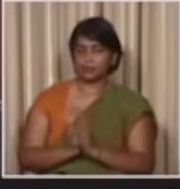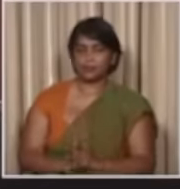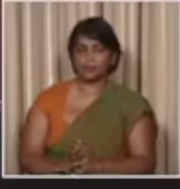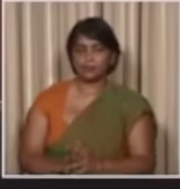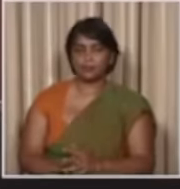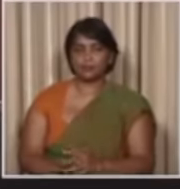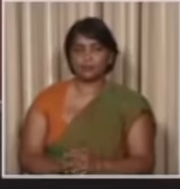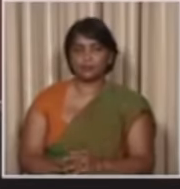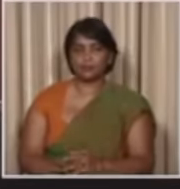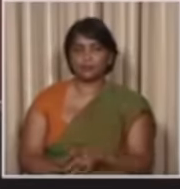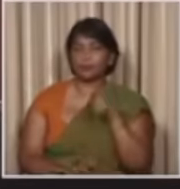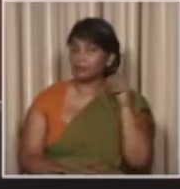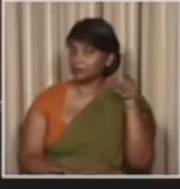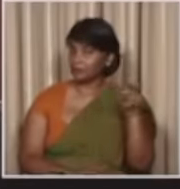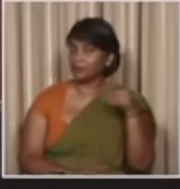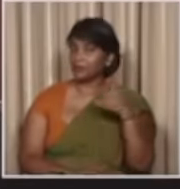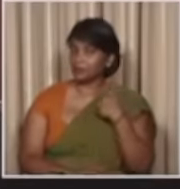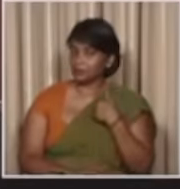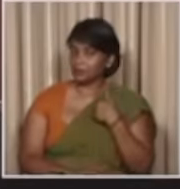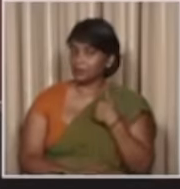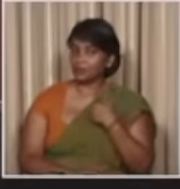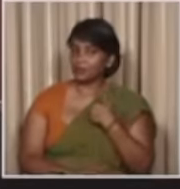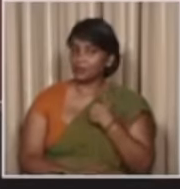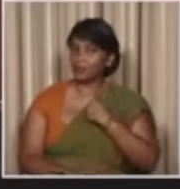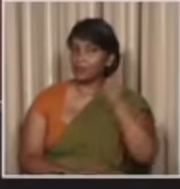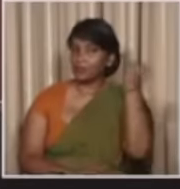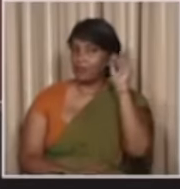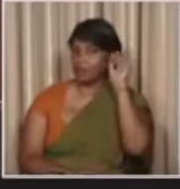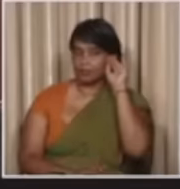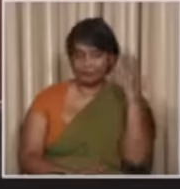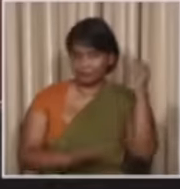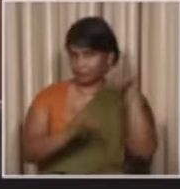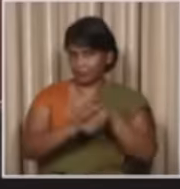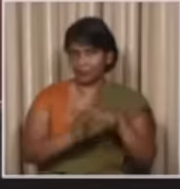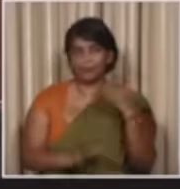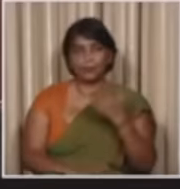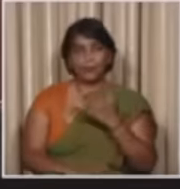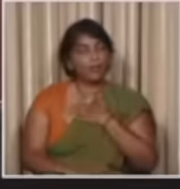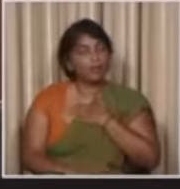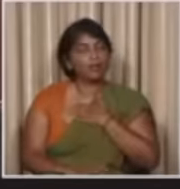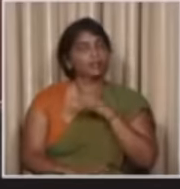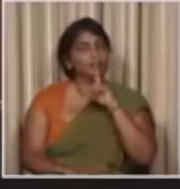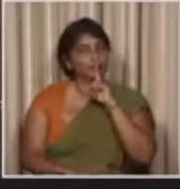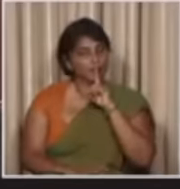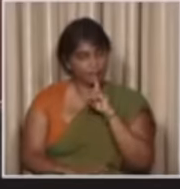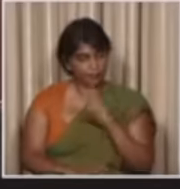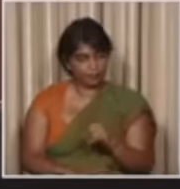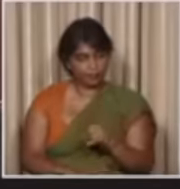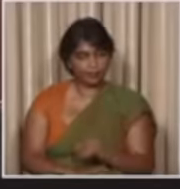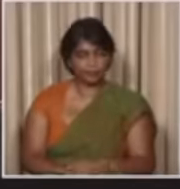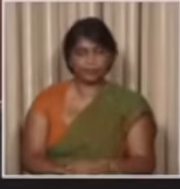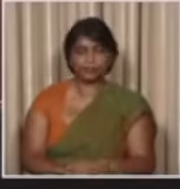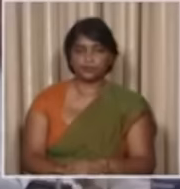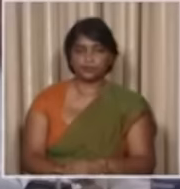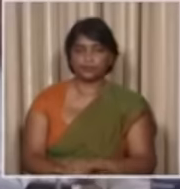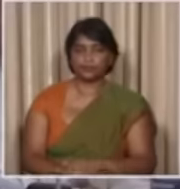මගේ කතාවට අහගෙන හිටියේ නෑ. එතන හිටියෙත් නෑ. මම කිව්වේ